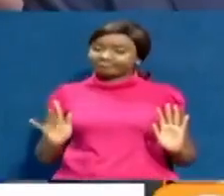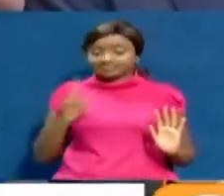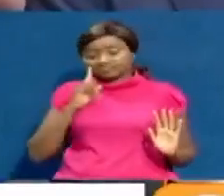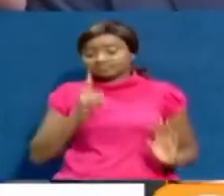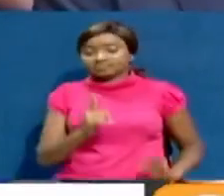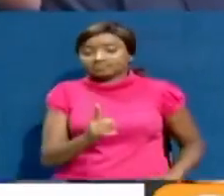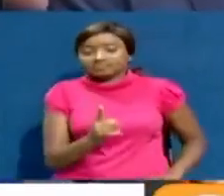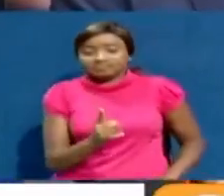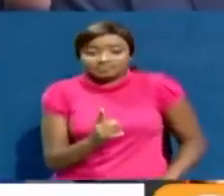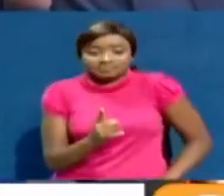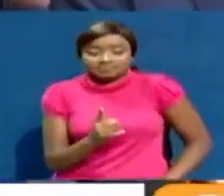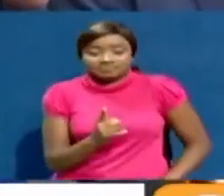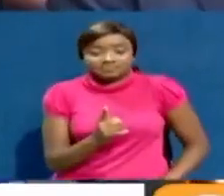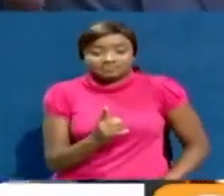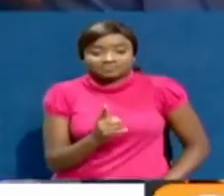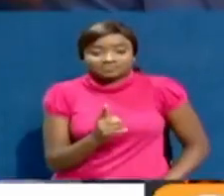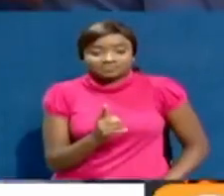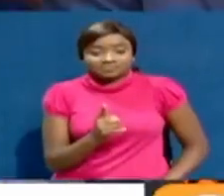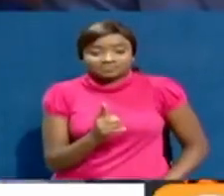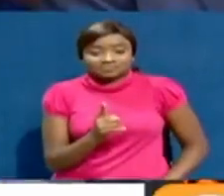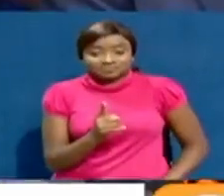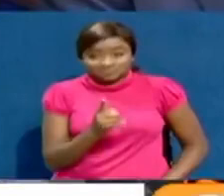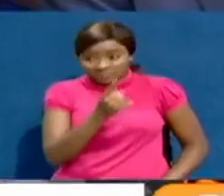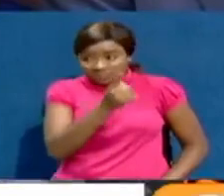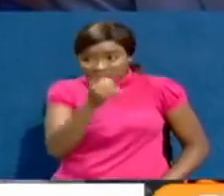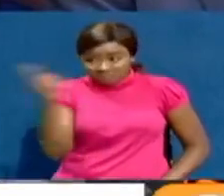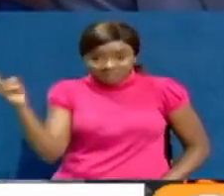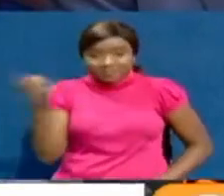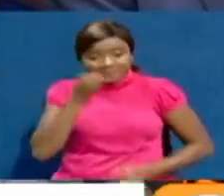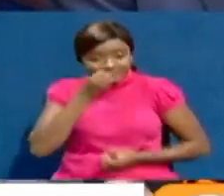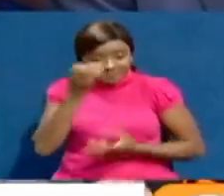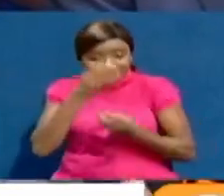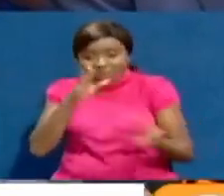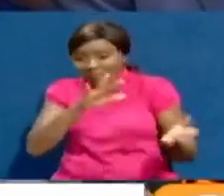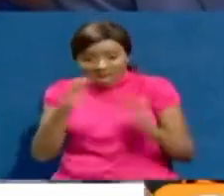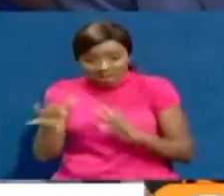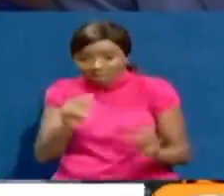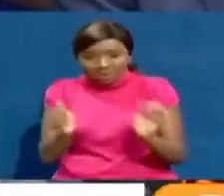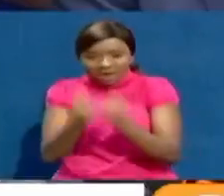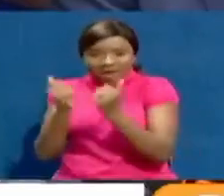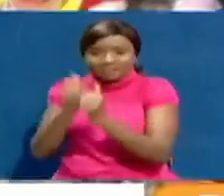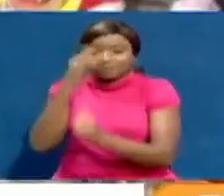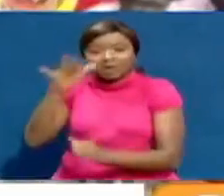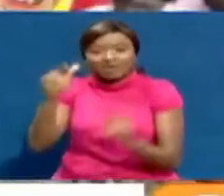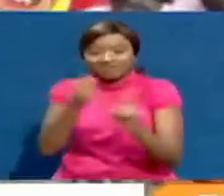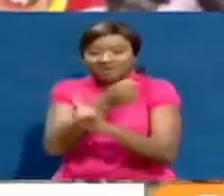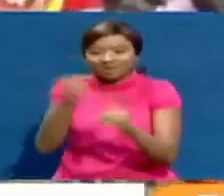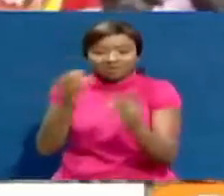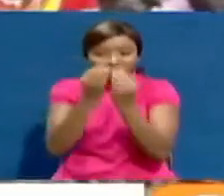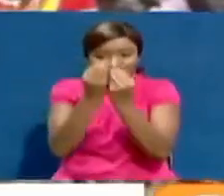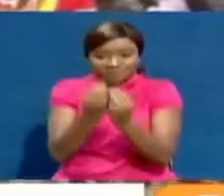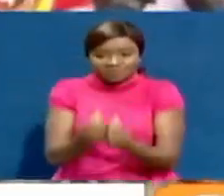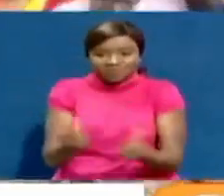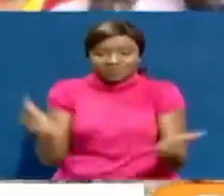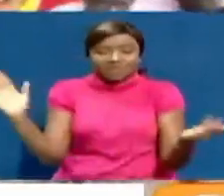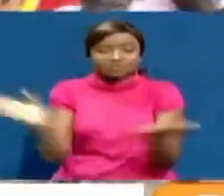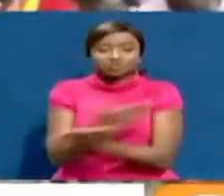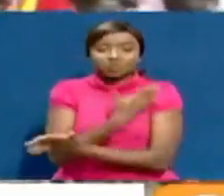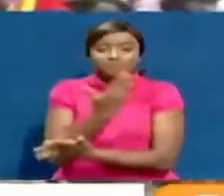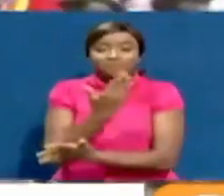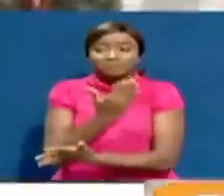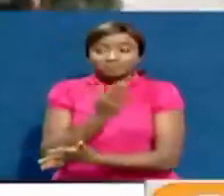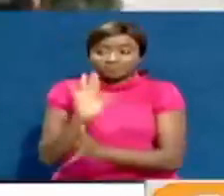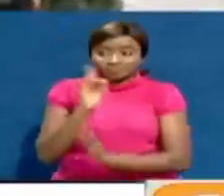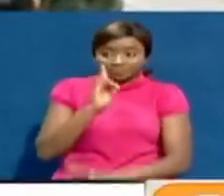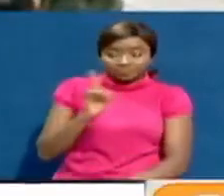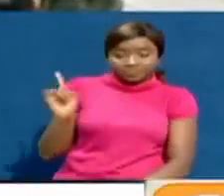there, it will be a story to be told in generations to come when there will be no such violence in that place. Uhasama wa hivi punde kati ya jamii